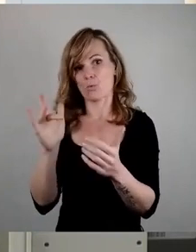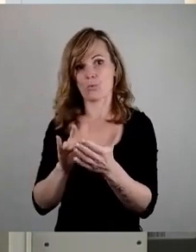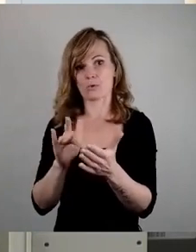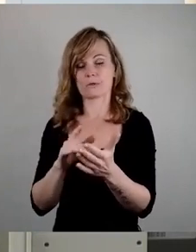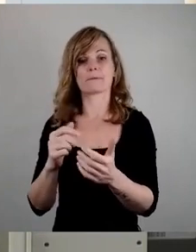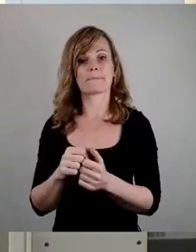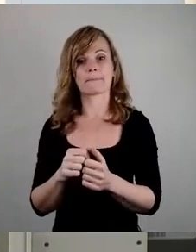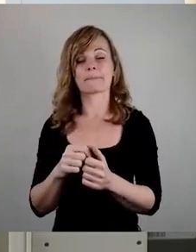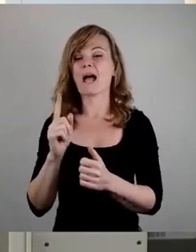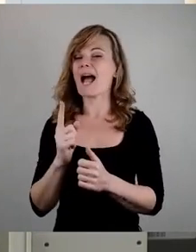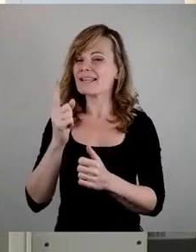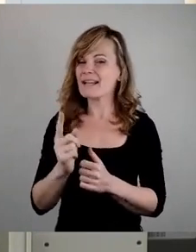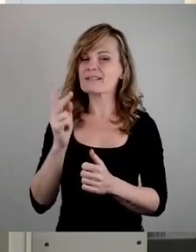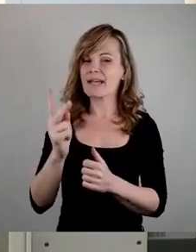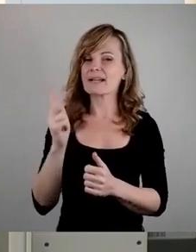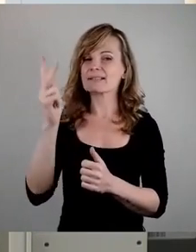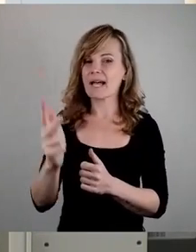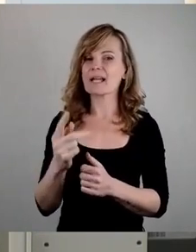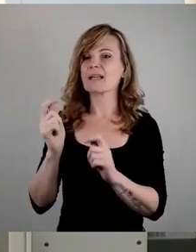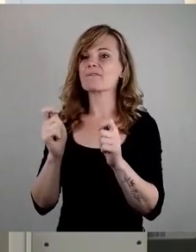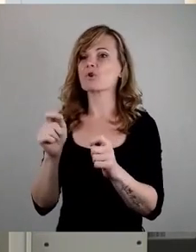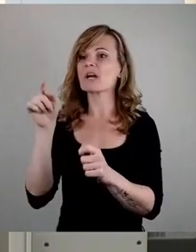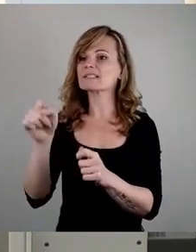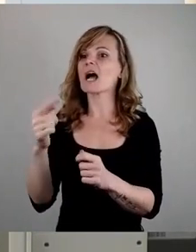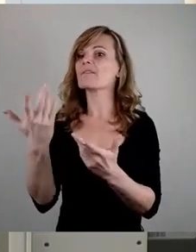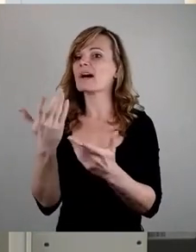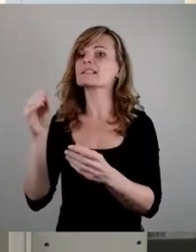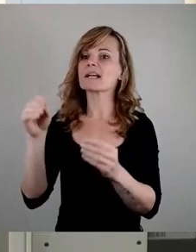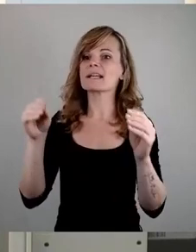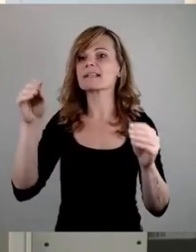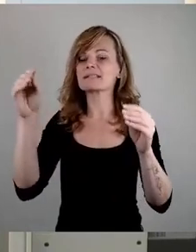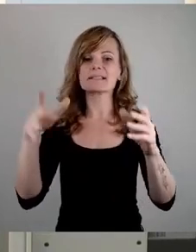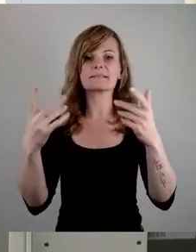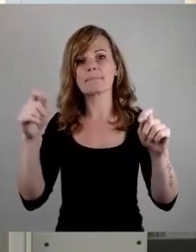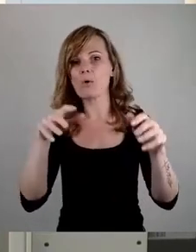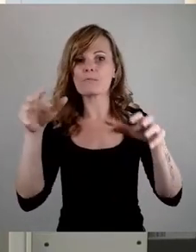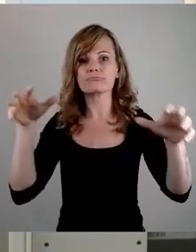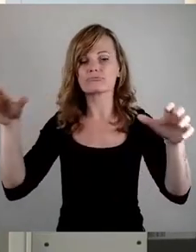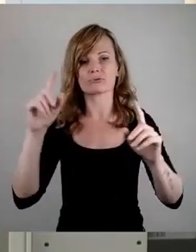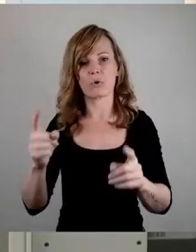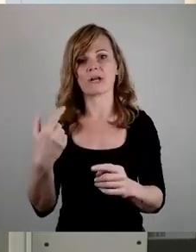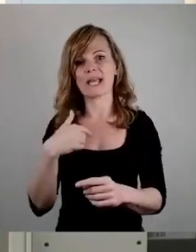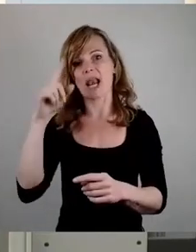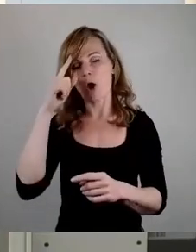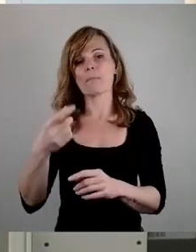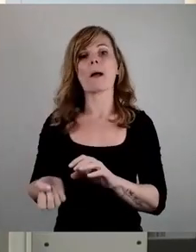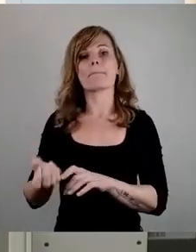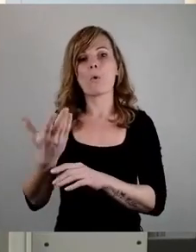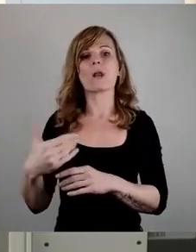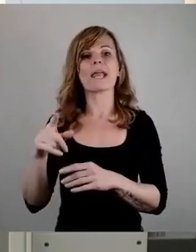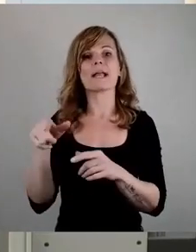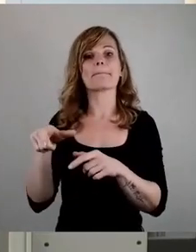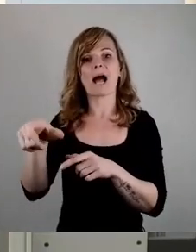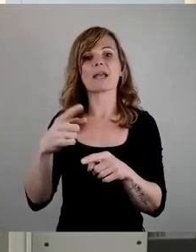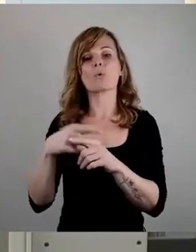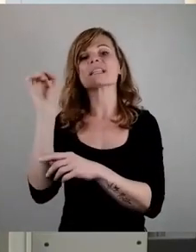oder zwei oder drei Jahren dann so kommt, wo man dann noch hier das und das und das und das. Ich tippe ja auf eine Bowlingbahn und Kino. So, aber das